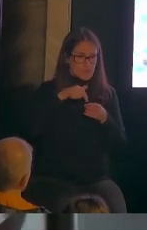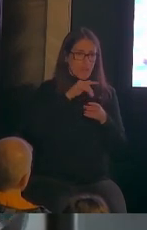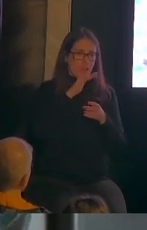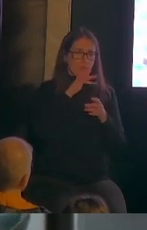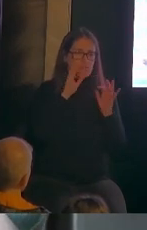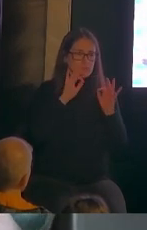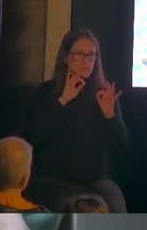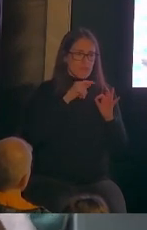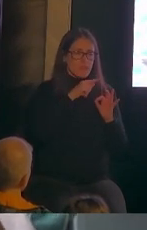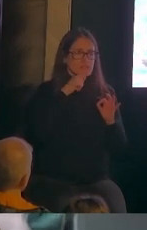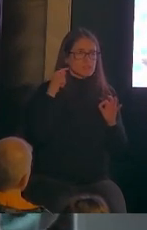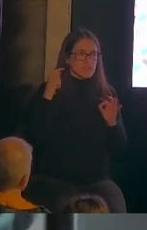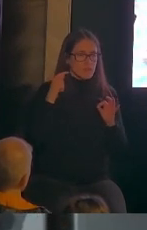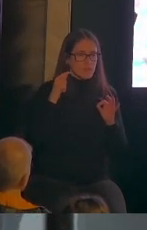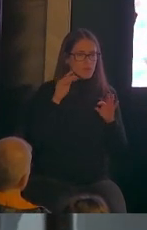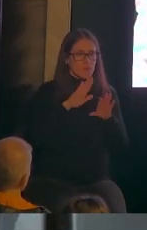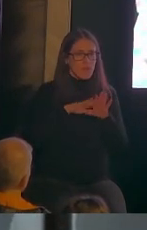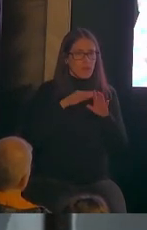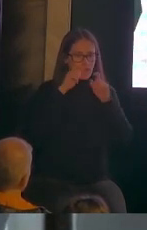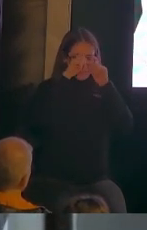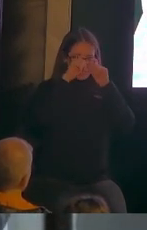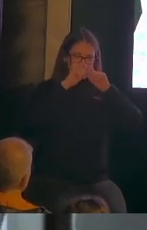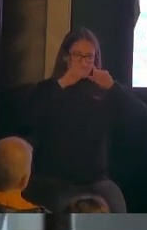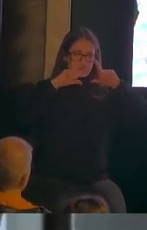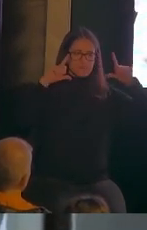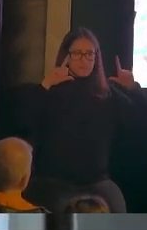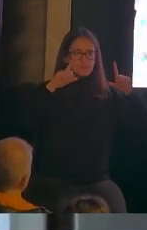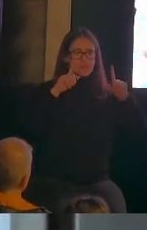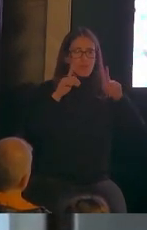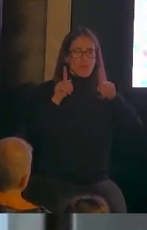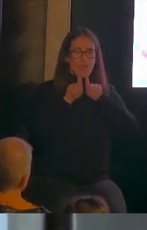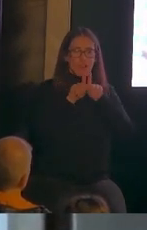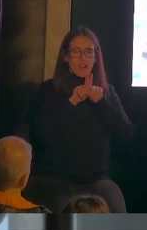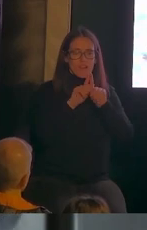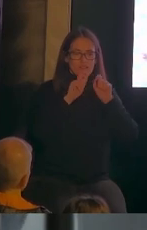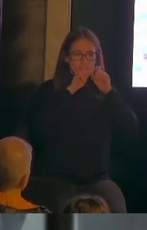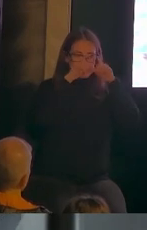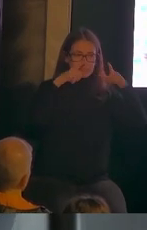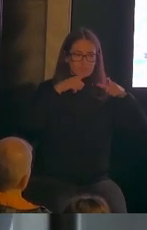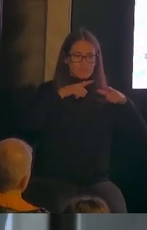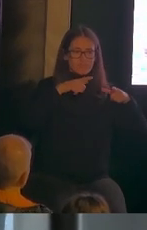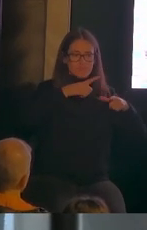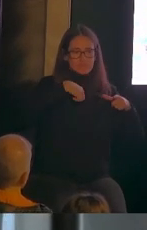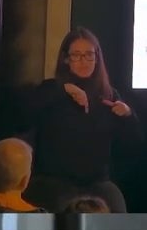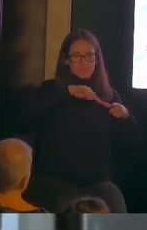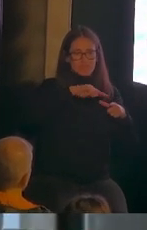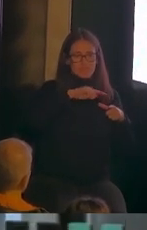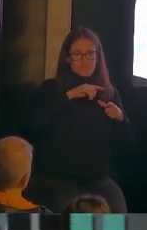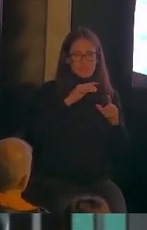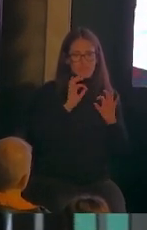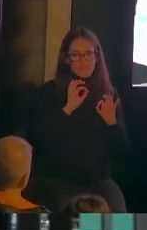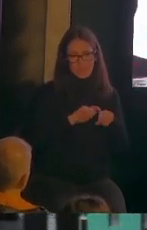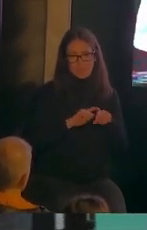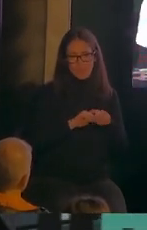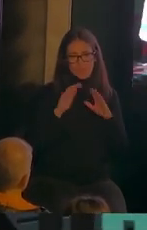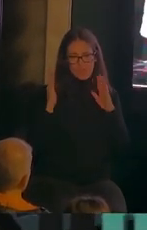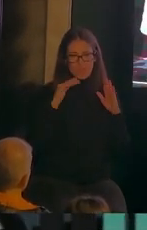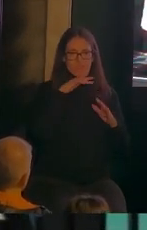com aquests brioixos o tortells clàssics d'aquesta època.